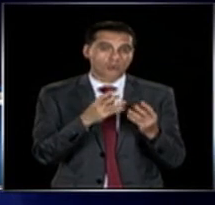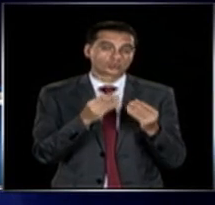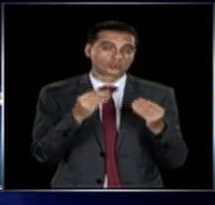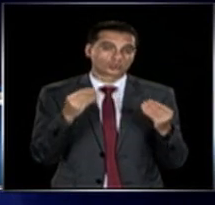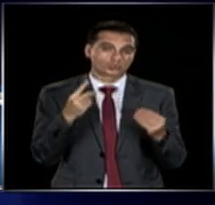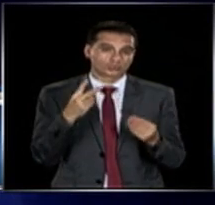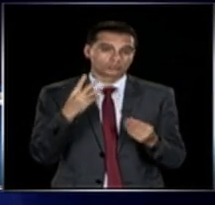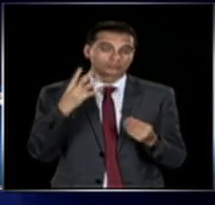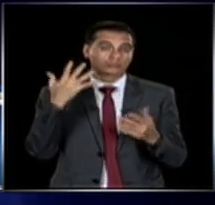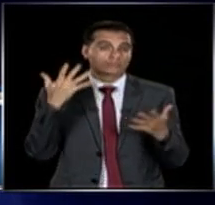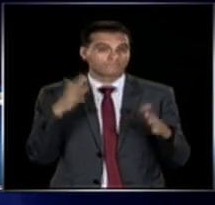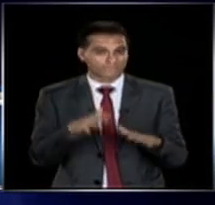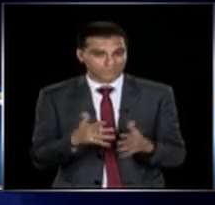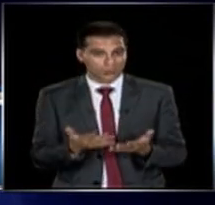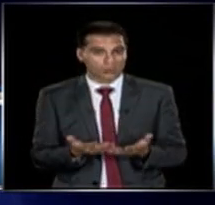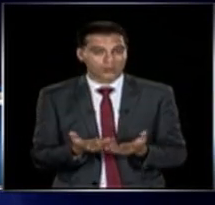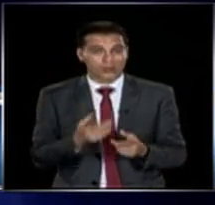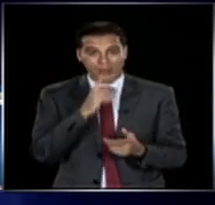شغالة على تحقيق